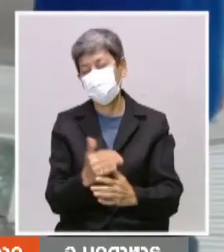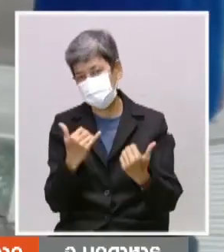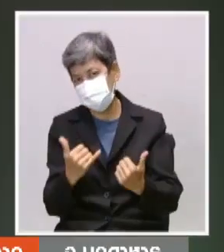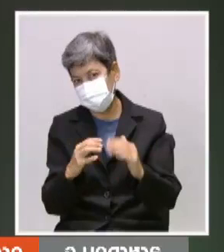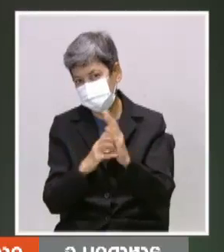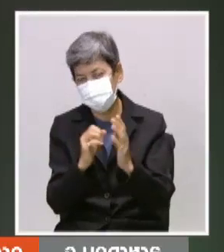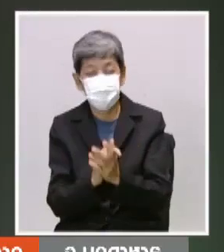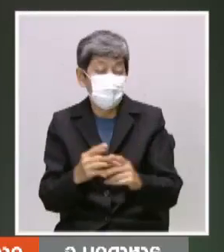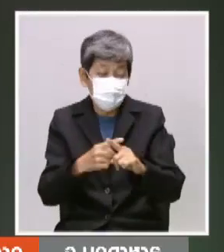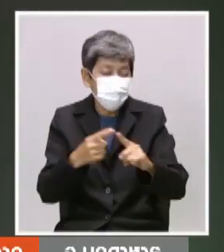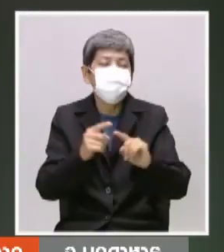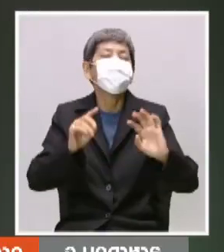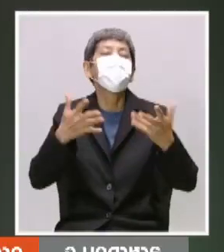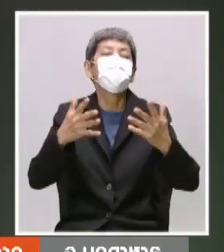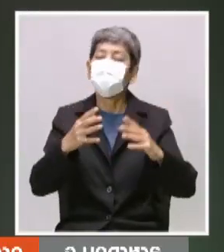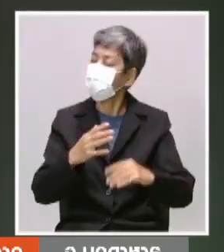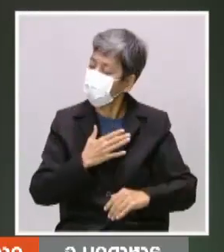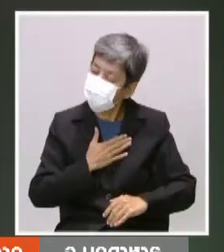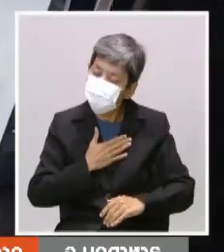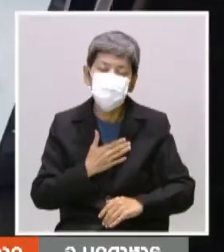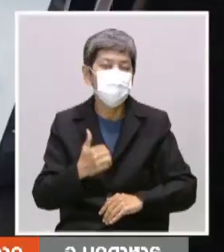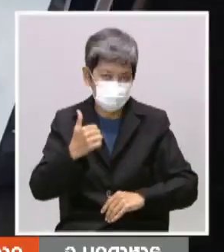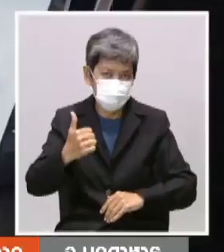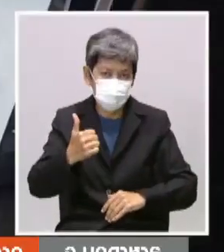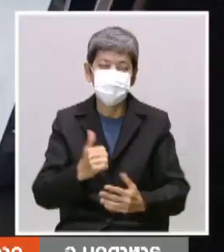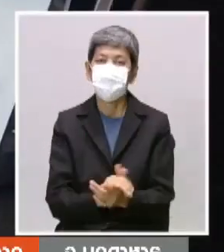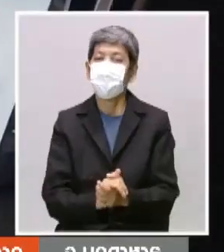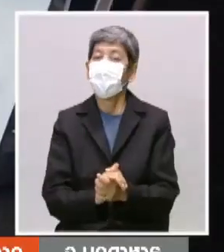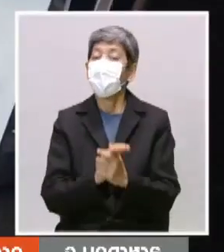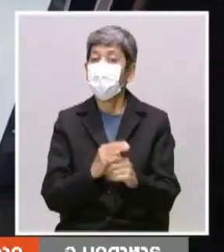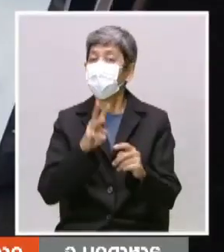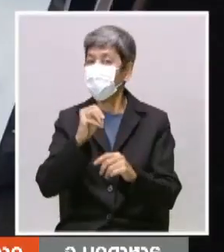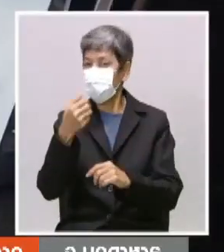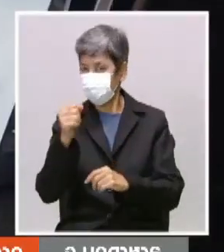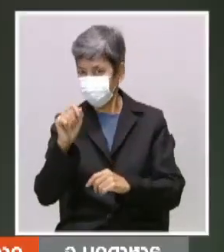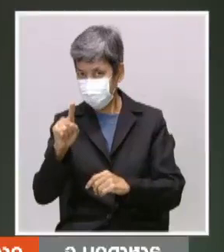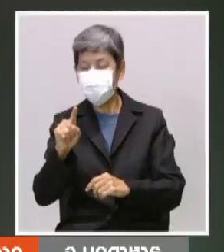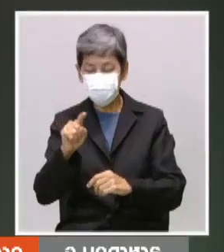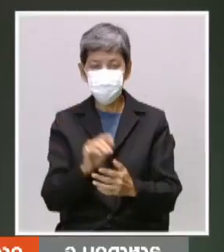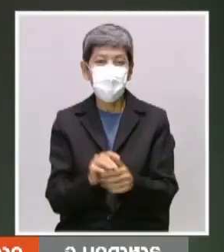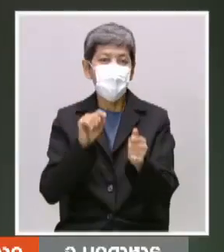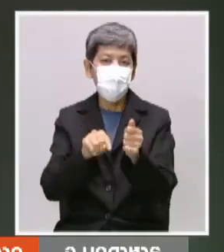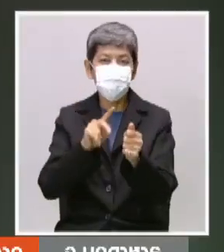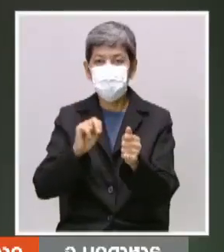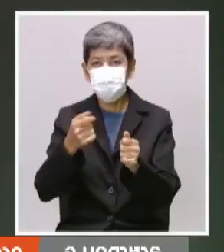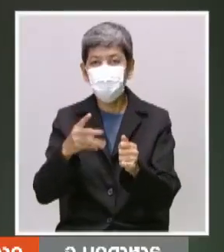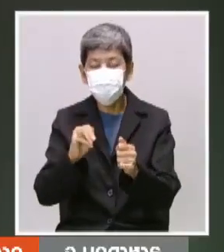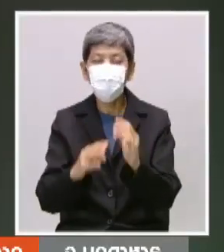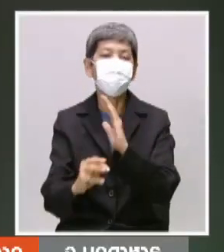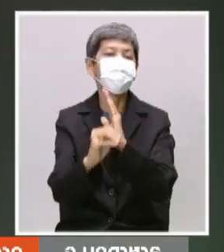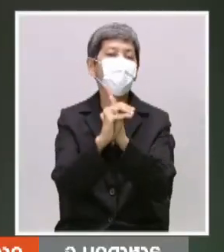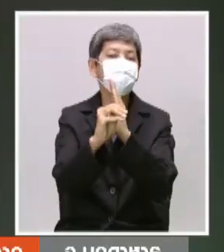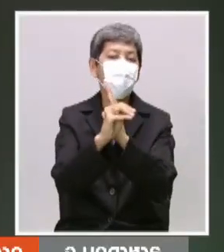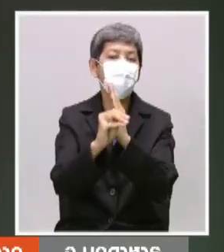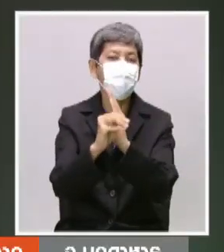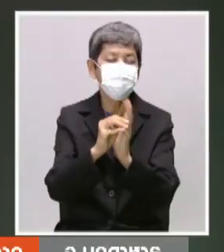ที่ไม่มีใครได้รับบาดเจ็บหรือเป็นอันตรายค่ะเหตุการณ์เนี่ยเกิดขึ้นในพื้นที่หมู่11ตำบลหนองแวงอำเภอนิคมคำสร้อยจังหวัดมุกด